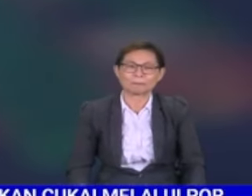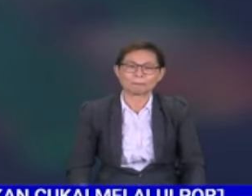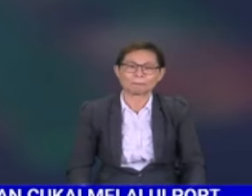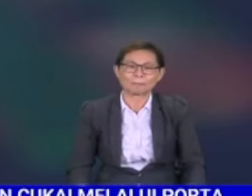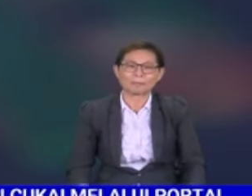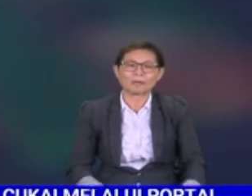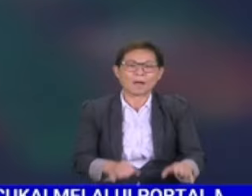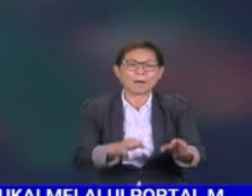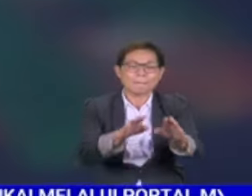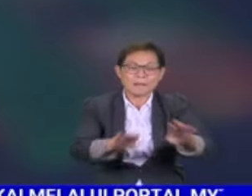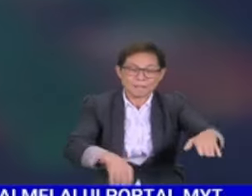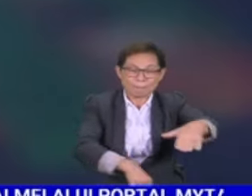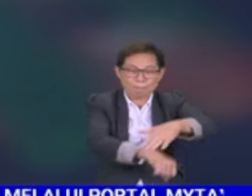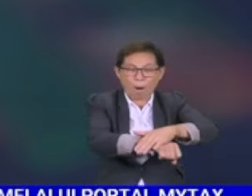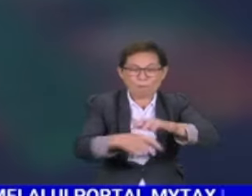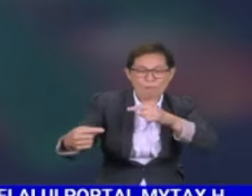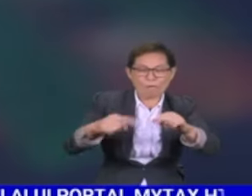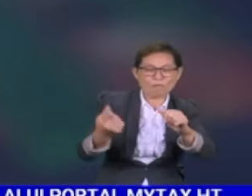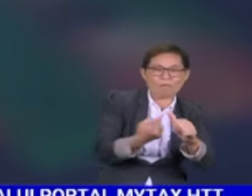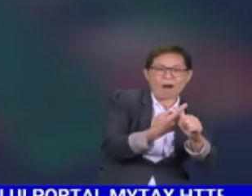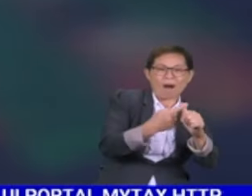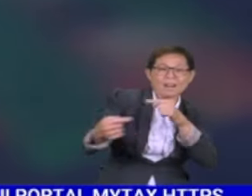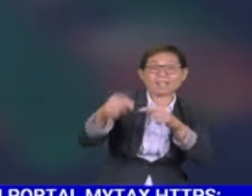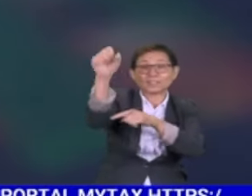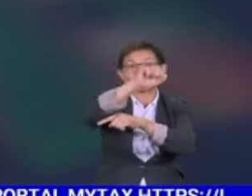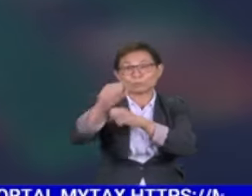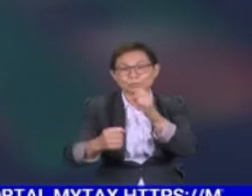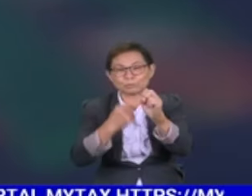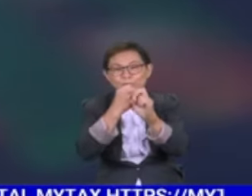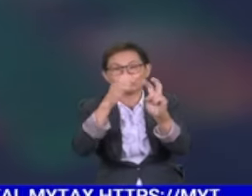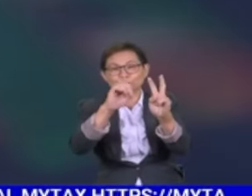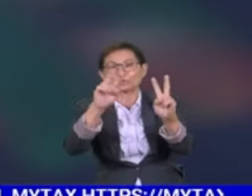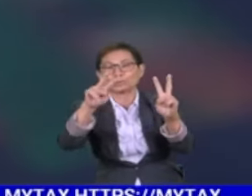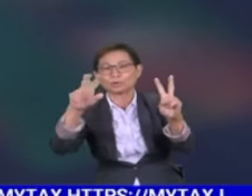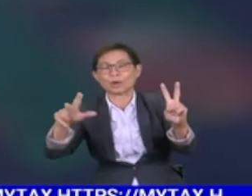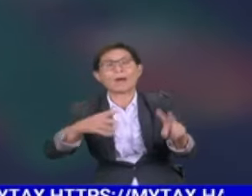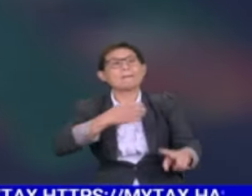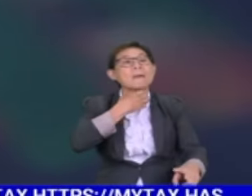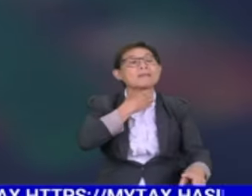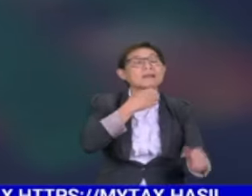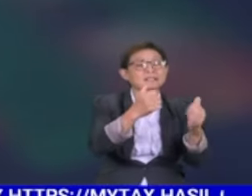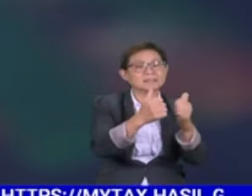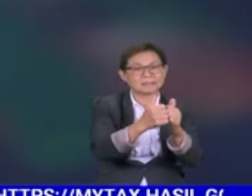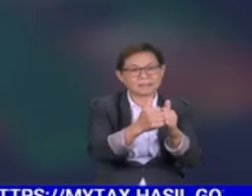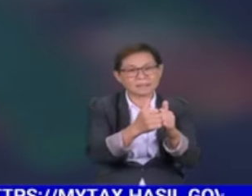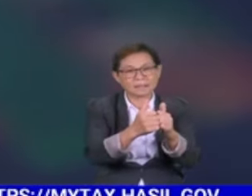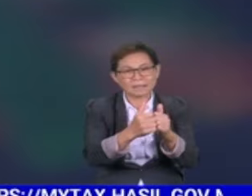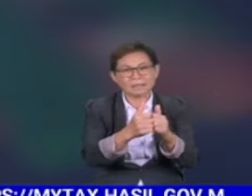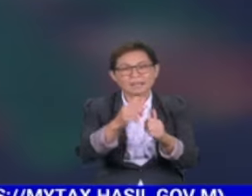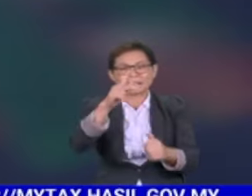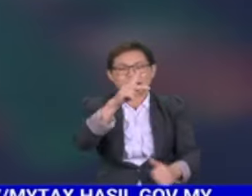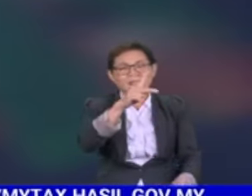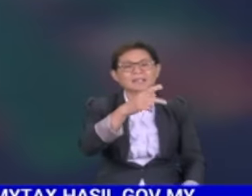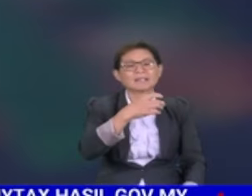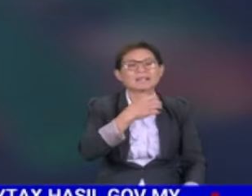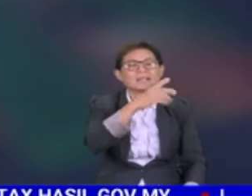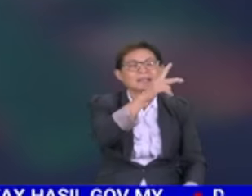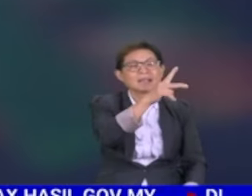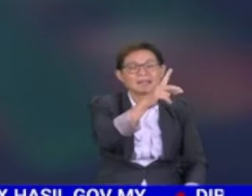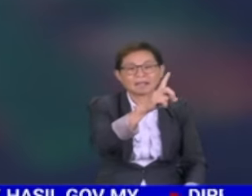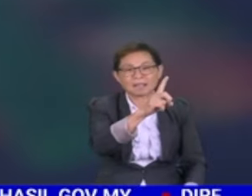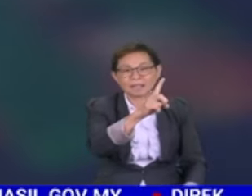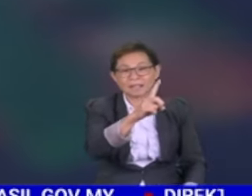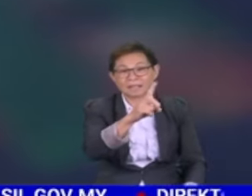Masih berkembangan bola sepak, aksi pertama Liga Super 2023 di antara Perak FC dan Kedah Darul Aman KDFC Sabtu